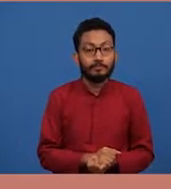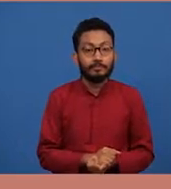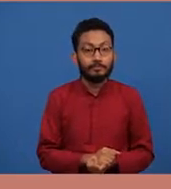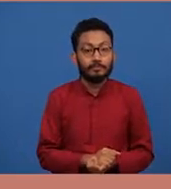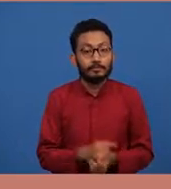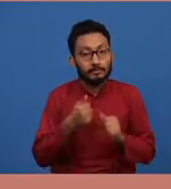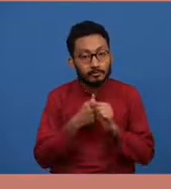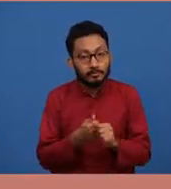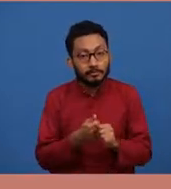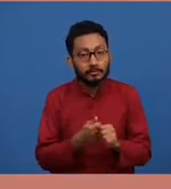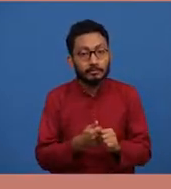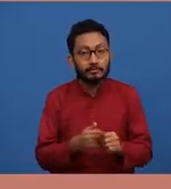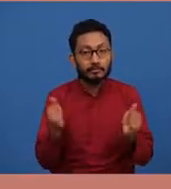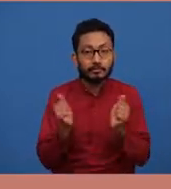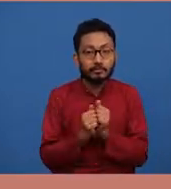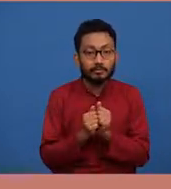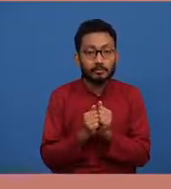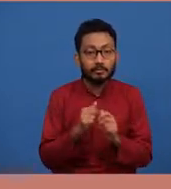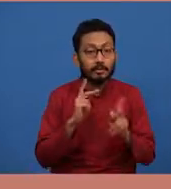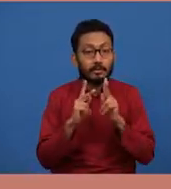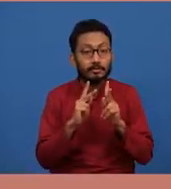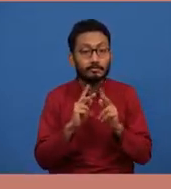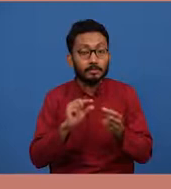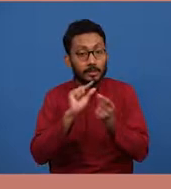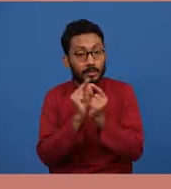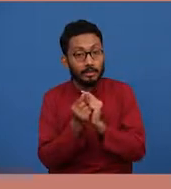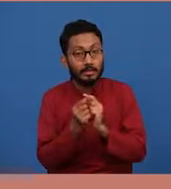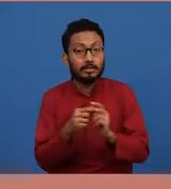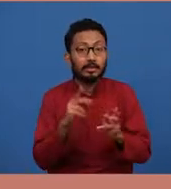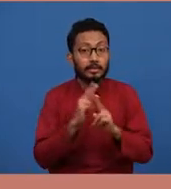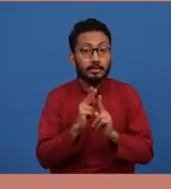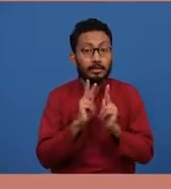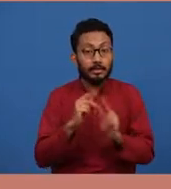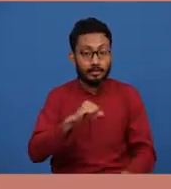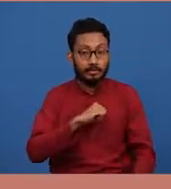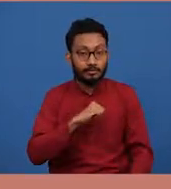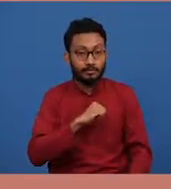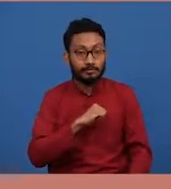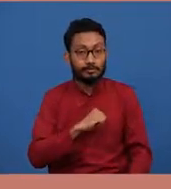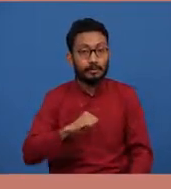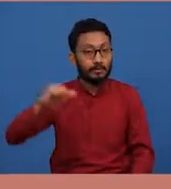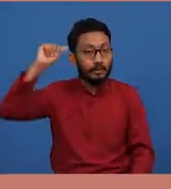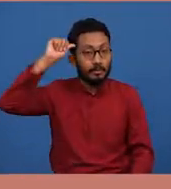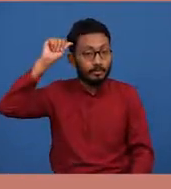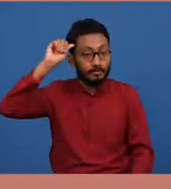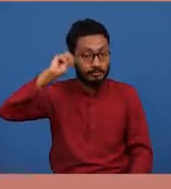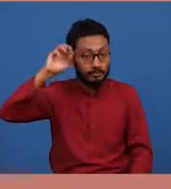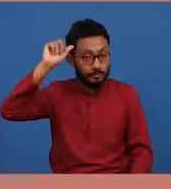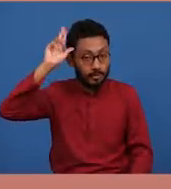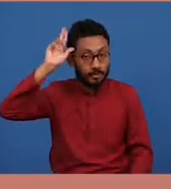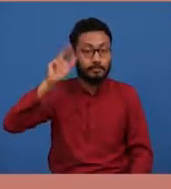Diikuti dengan kata ganti nama diri Amir. Akhir